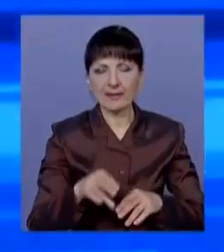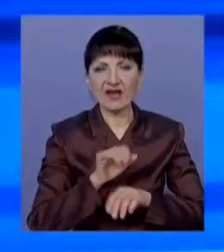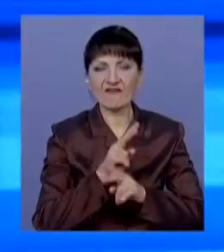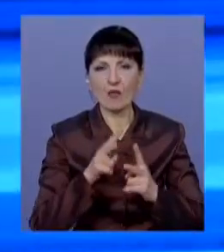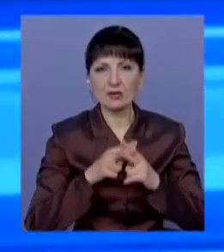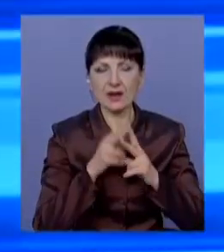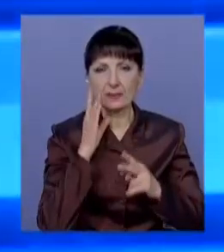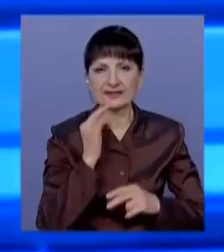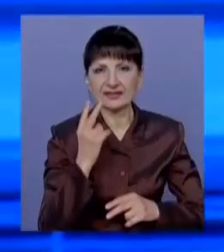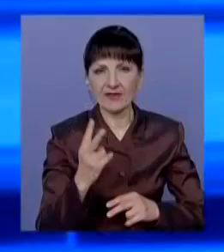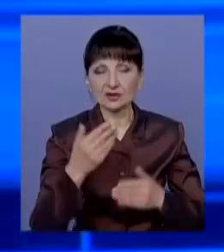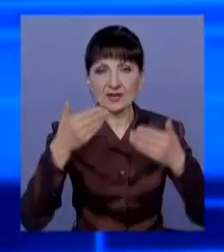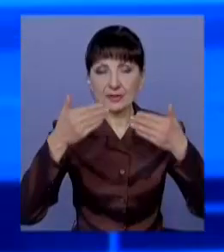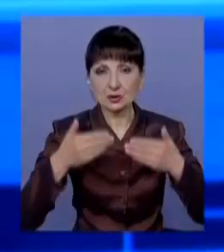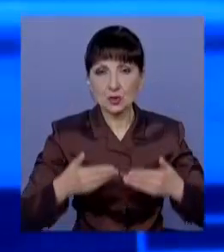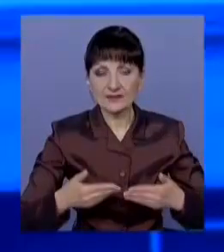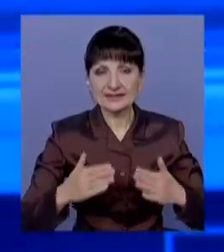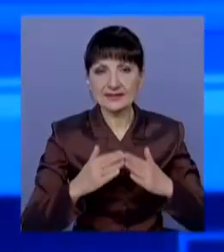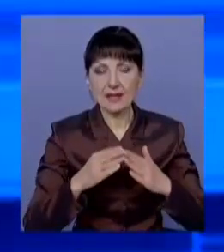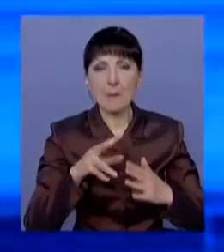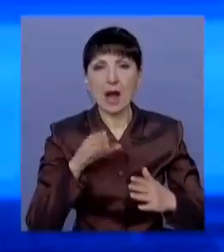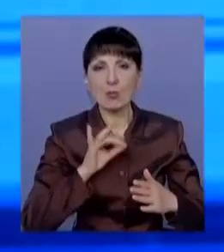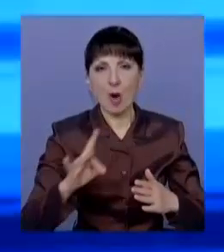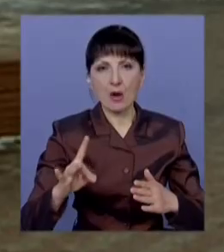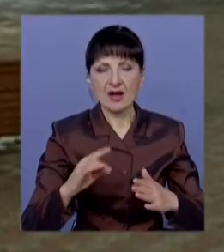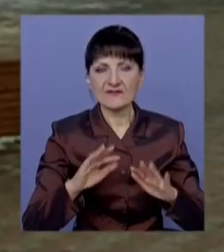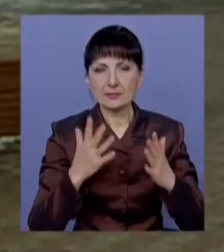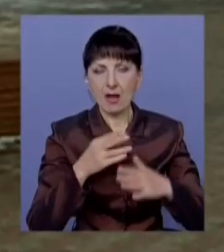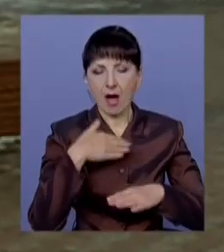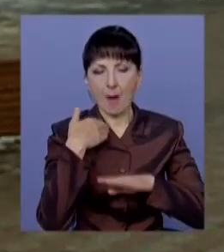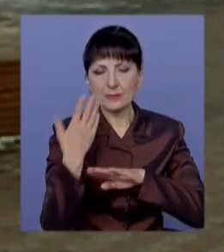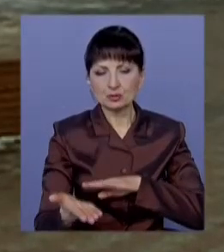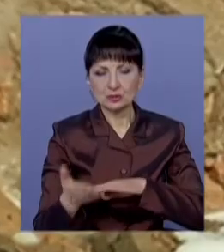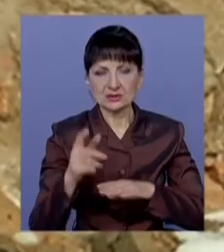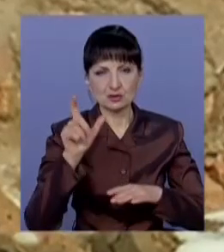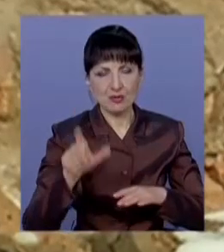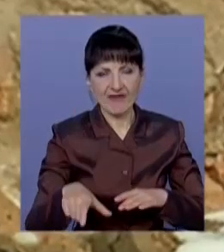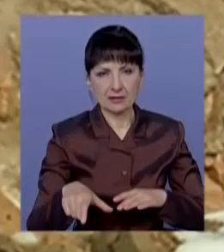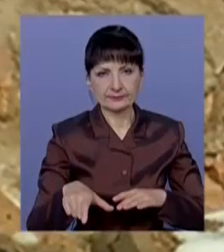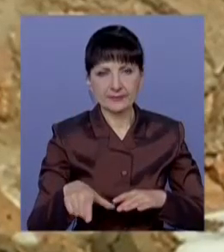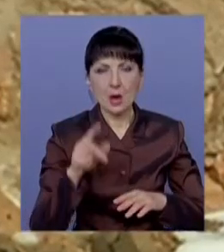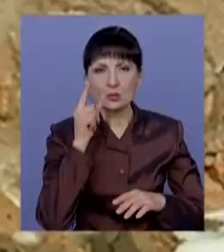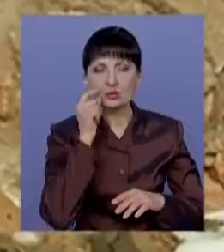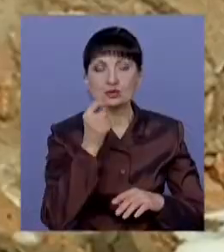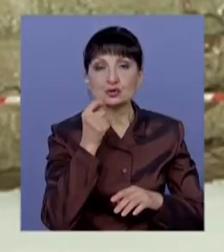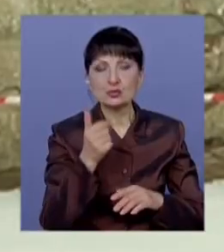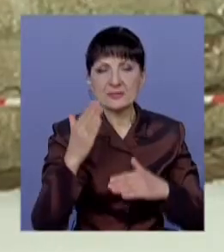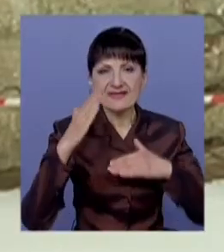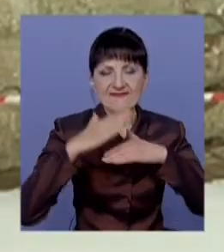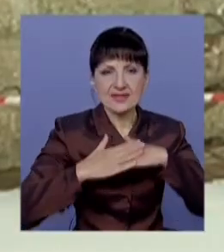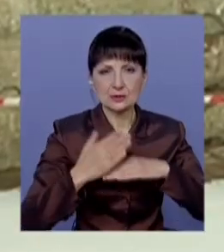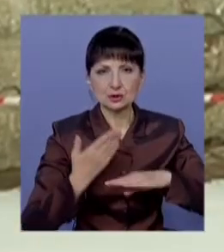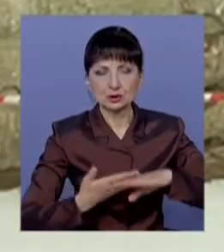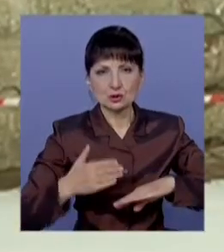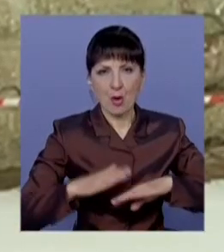Алматы-2. Часть облицовки здания, выполненная из мраморного камня, внезапно обрушилась на случайного прохожего. Мужчина буквально придавило тяжелыми